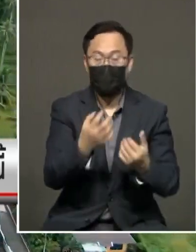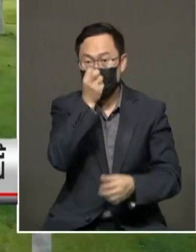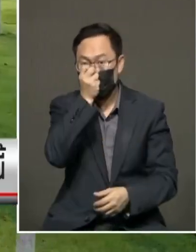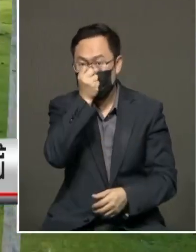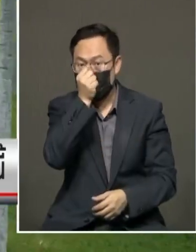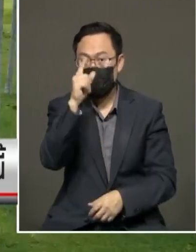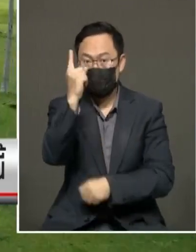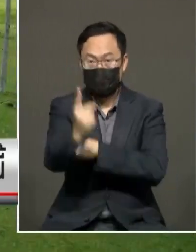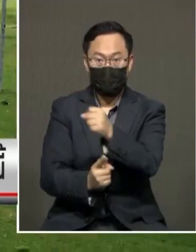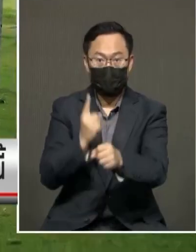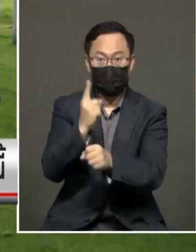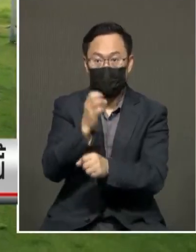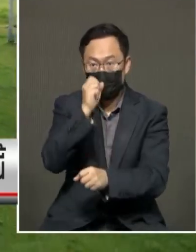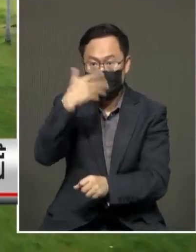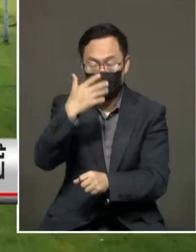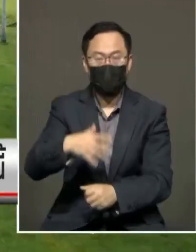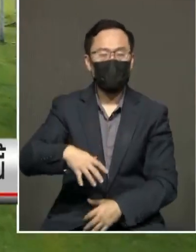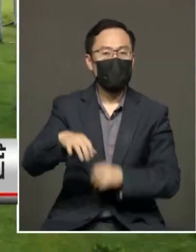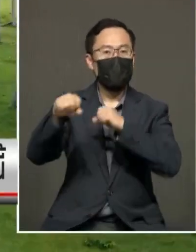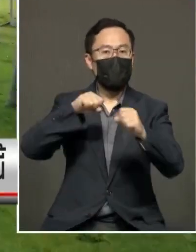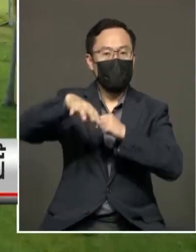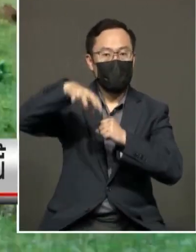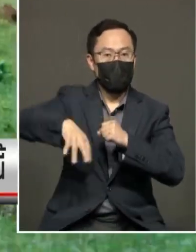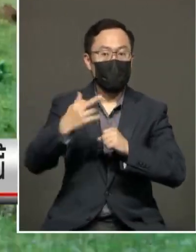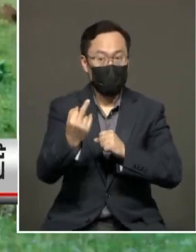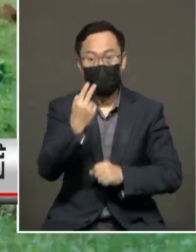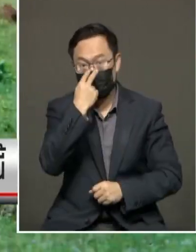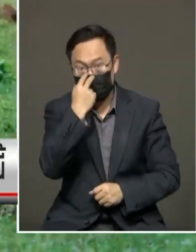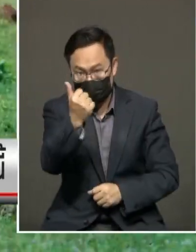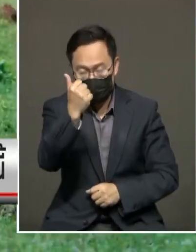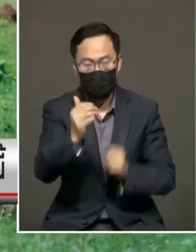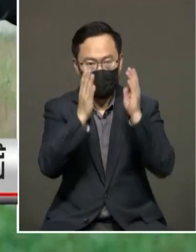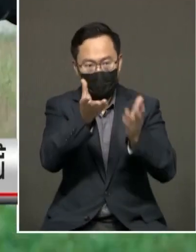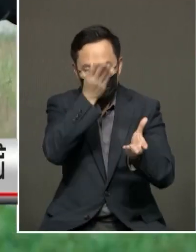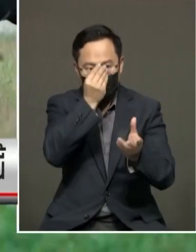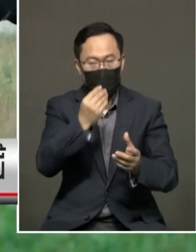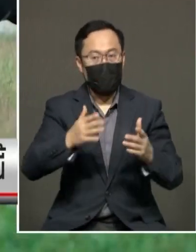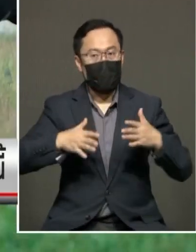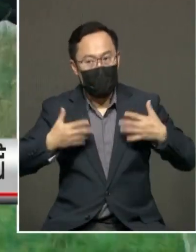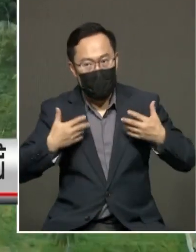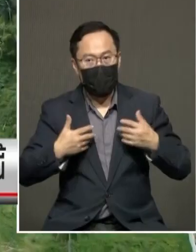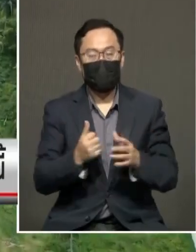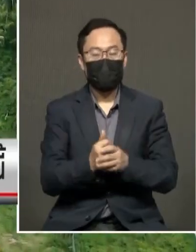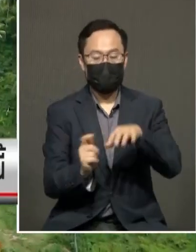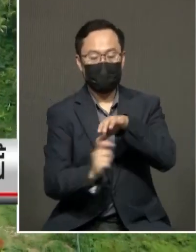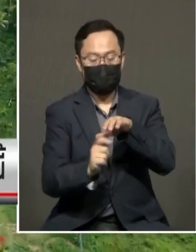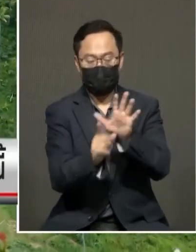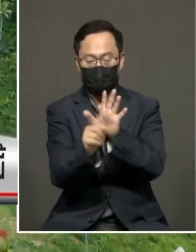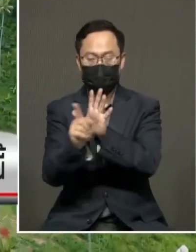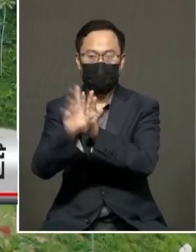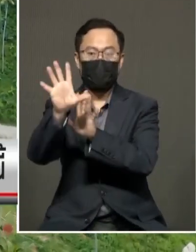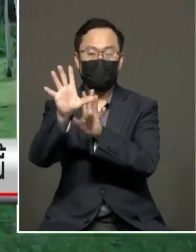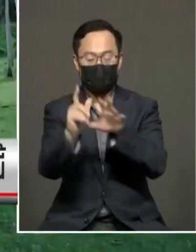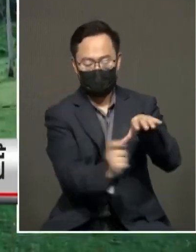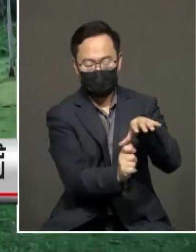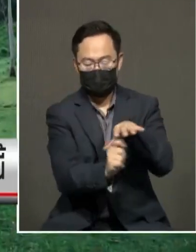มพลคนสมุยจะเป็นรายการมวยที่ทุกคนต้องประทับใจกับการชกมวยไทย5ยกด้วยกันเพราะว่านักมวยแต่ละคนจะได้โชว์ความส